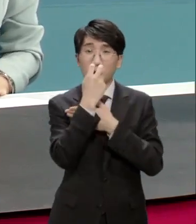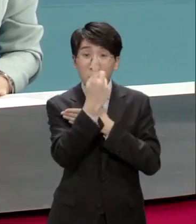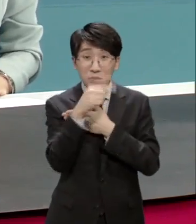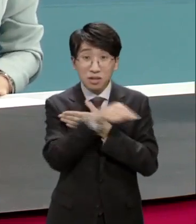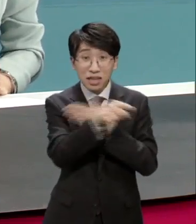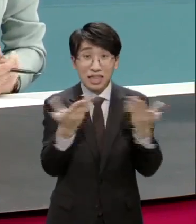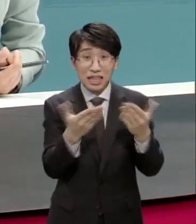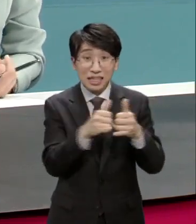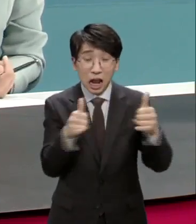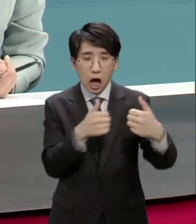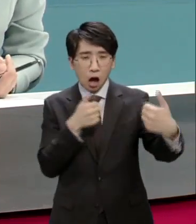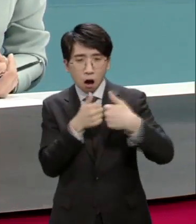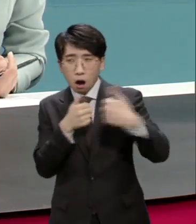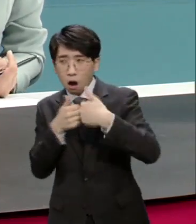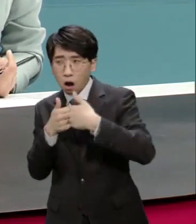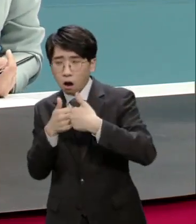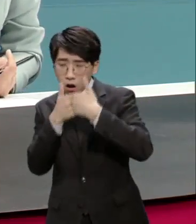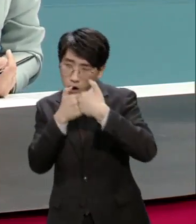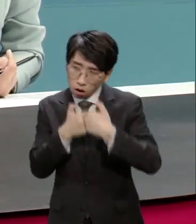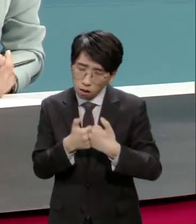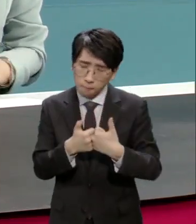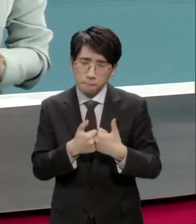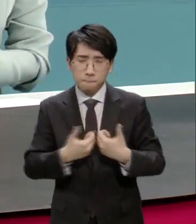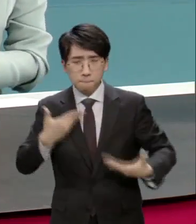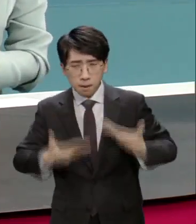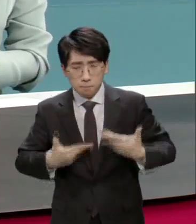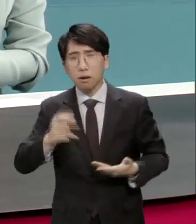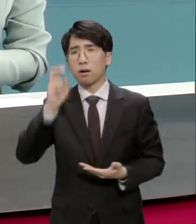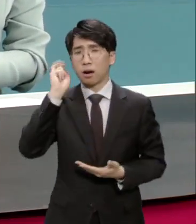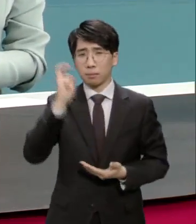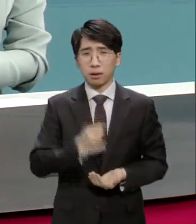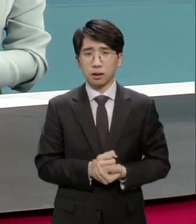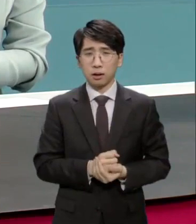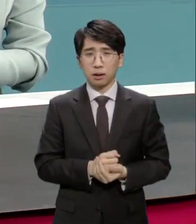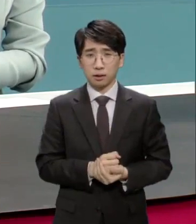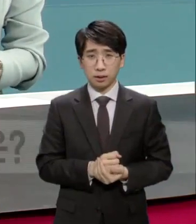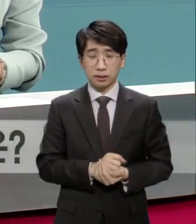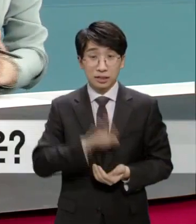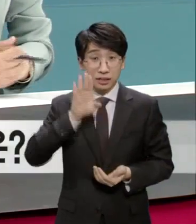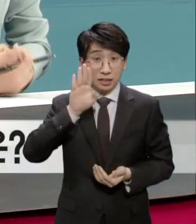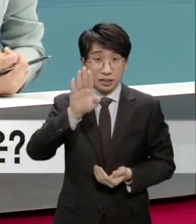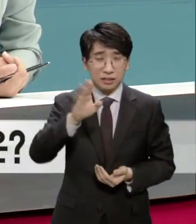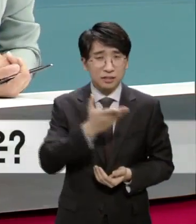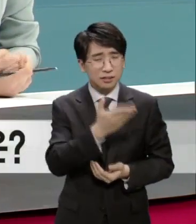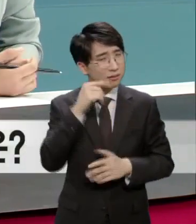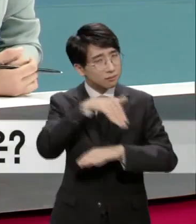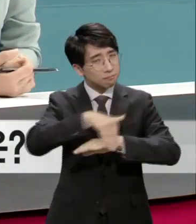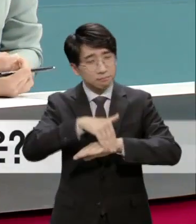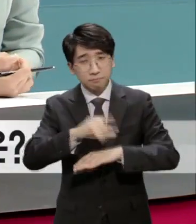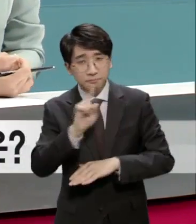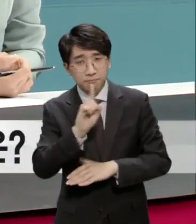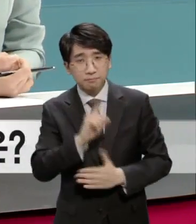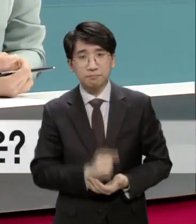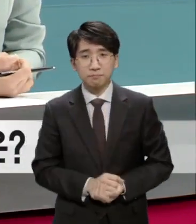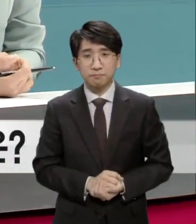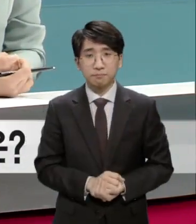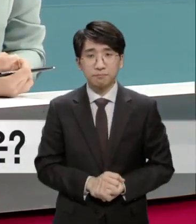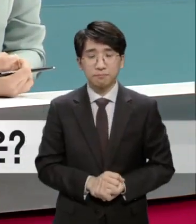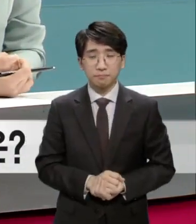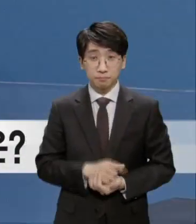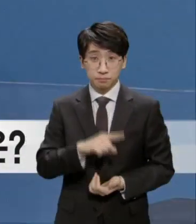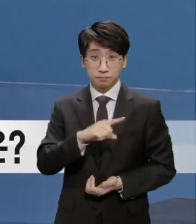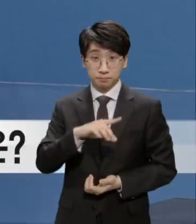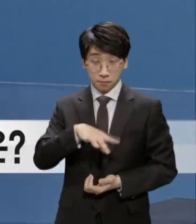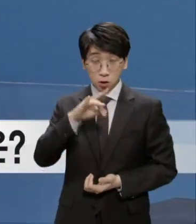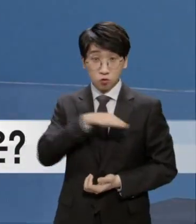것 같고 네. 활동량도 더 많으실 것 같은데 어떤 좀 대책 마련에 같이 움직이실지 계획을 좀 듣고 싶네요. 일단은 저희 센터